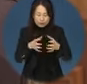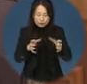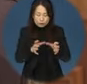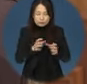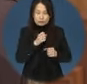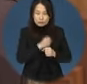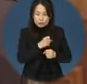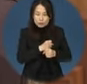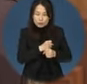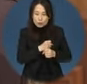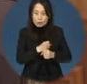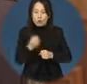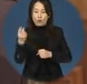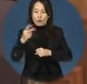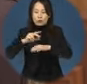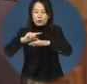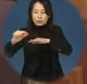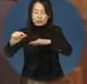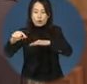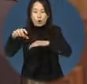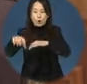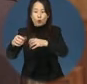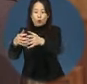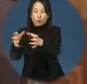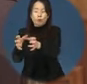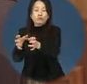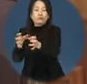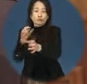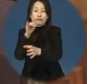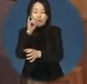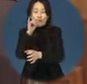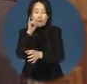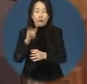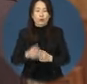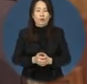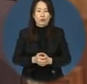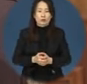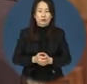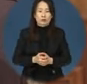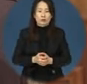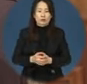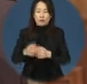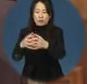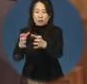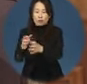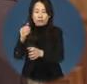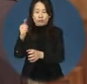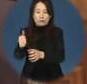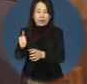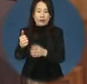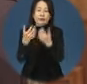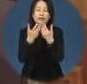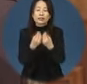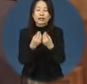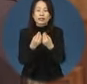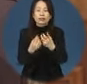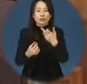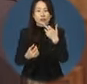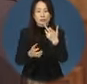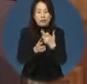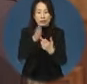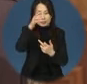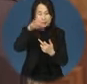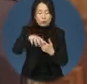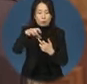예 지역에는 지 대본을 구성합니다 지방 대책본부 조미 7의 본부장은 어 1 들면 17개 시도에